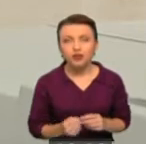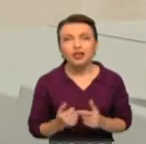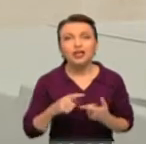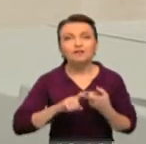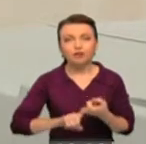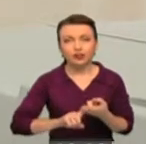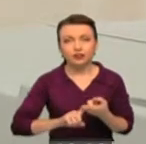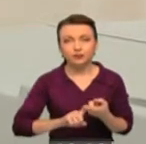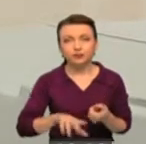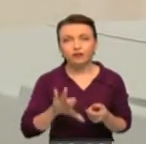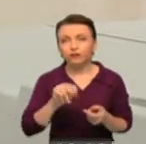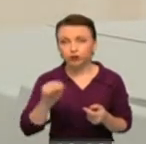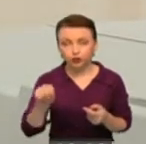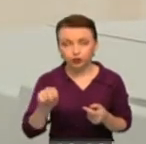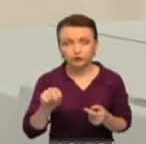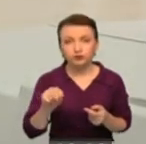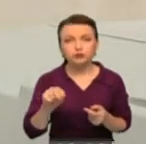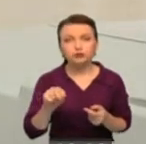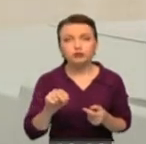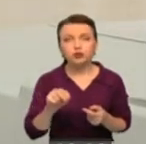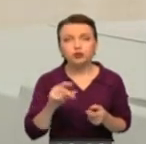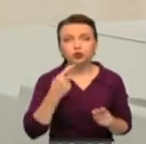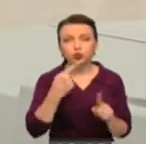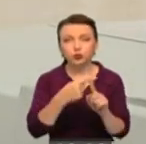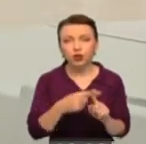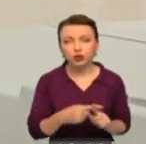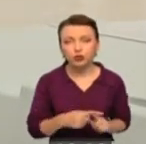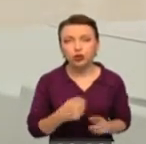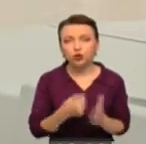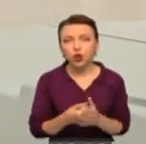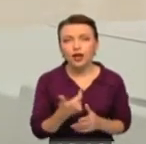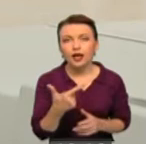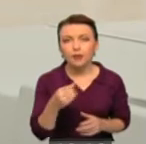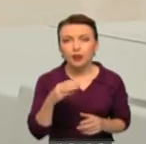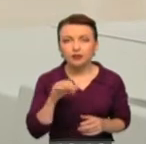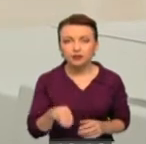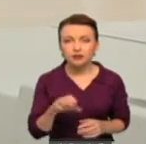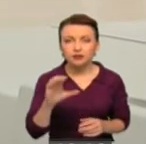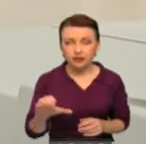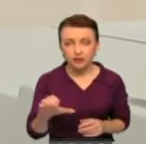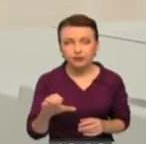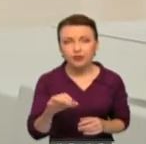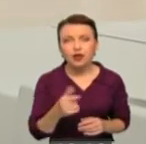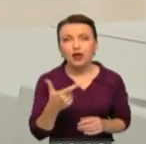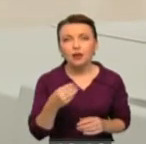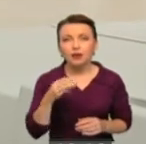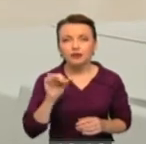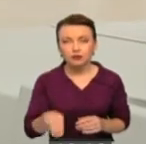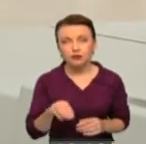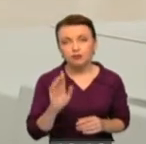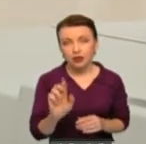інфекції, то ВІЧ, антиген-антитіло, сумарні антитіла до гепатиту С, гепатит Б